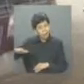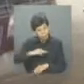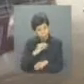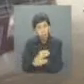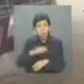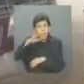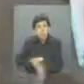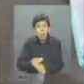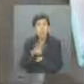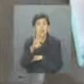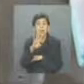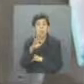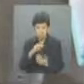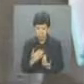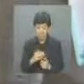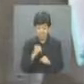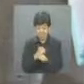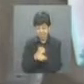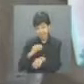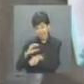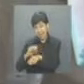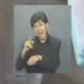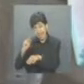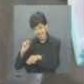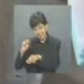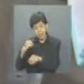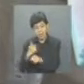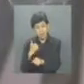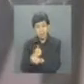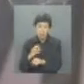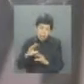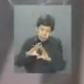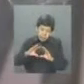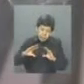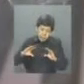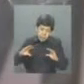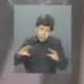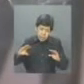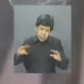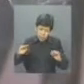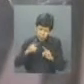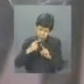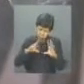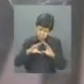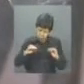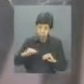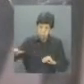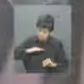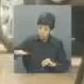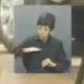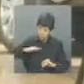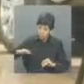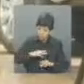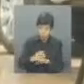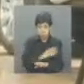4-5 คันขณะที่ระบบก๊าซ NGV นอกจากไม่มีลูกค้ามาติดตั้งกว่า3เดือนแล้วกลับมีลูกค้าจ้างให้ถอดถังก๊าซ